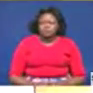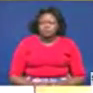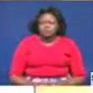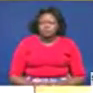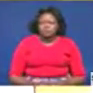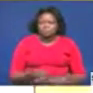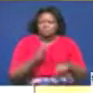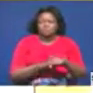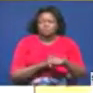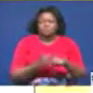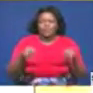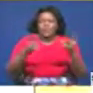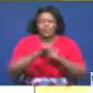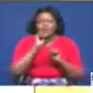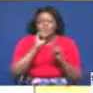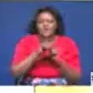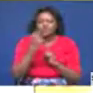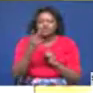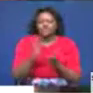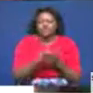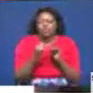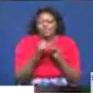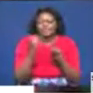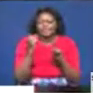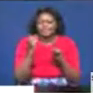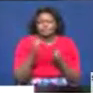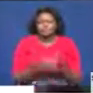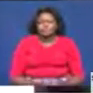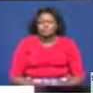Wakati wa mazishi ya kaka wawili waliouawa kwa njia ya tatanishi.